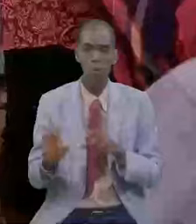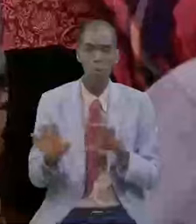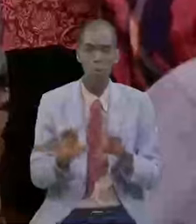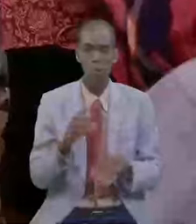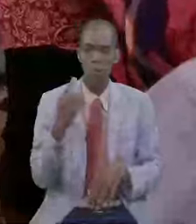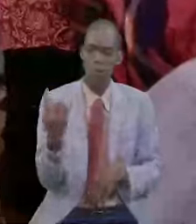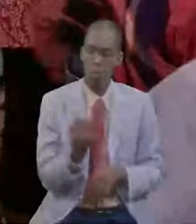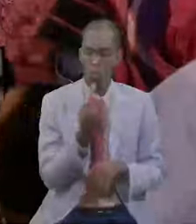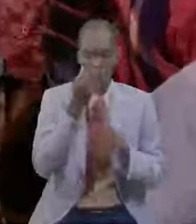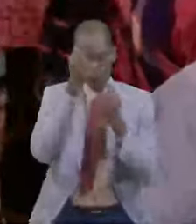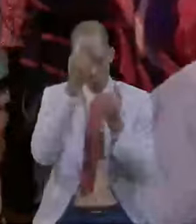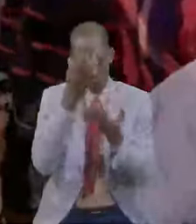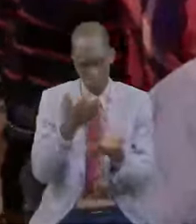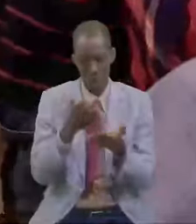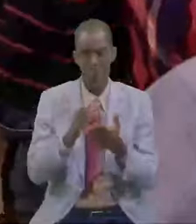obéir.